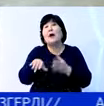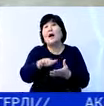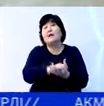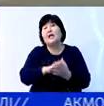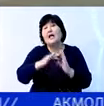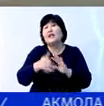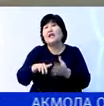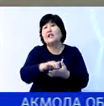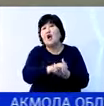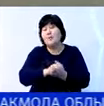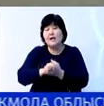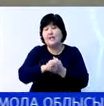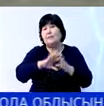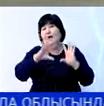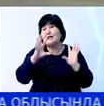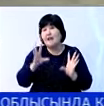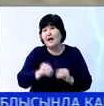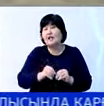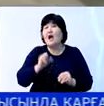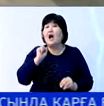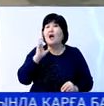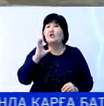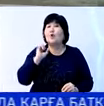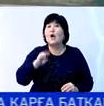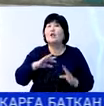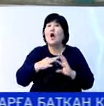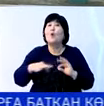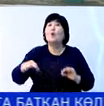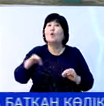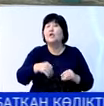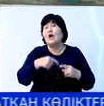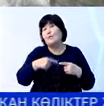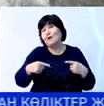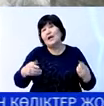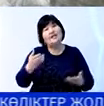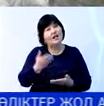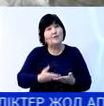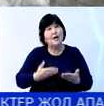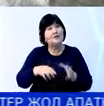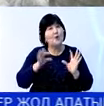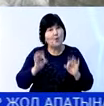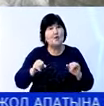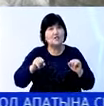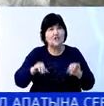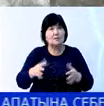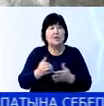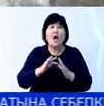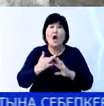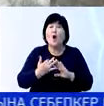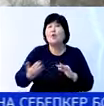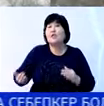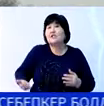елдің бірлігі мен ынтымағының нәтижесінде Ақсуат ауылдық округінде бірқатар мәселелер оң шешімін тауып, ауыл